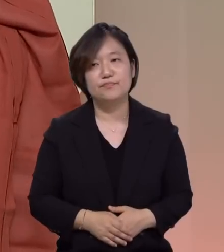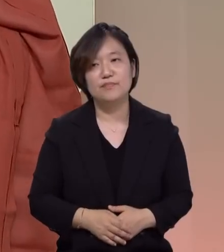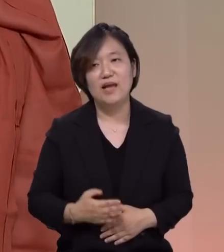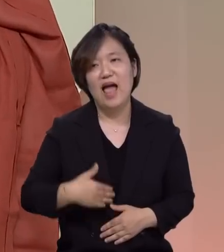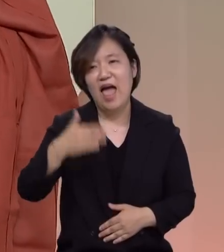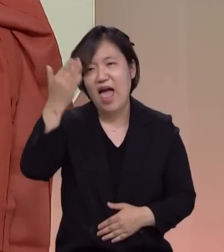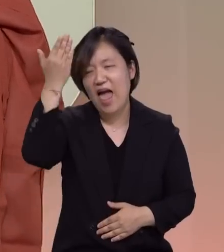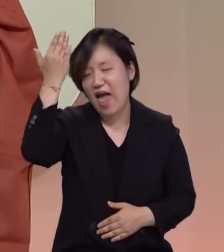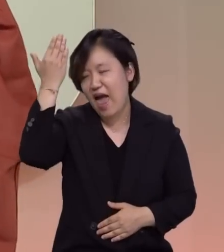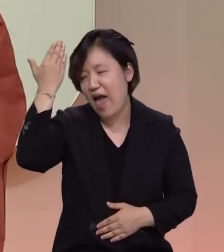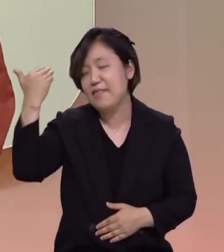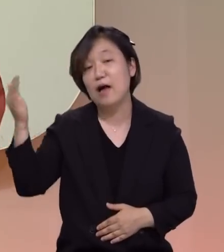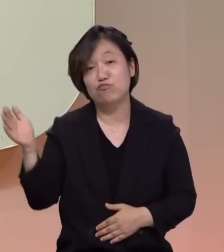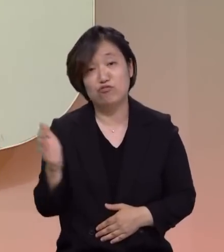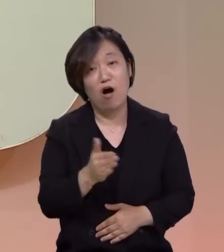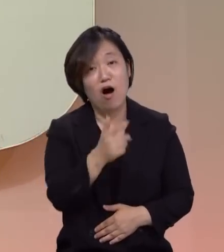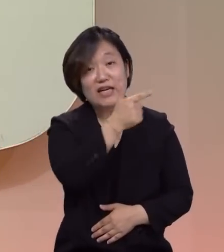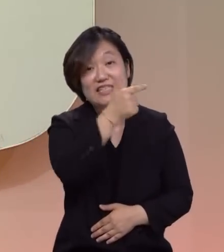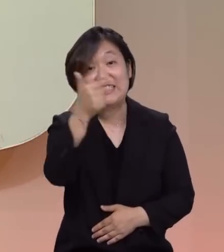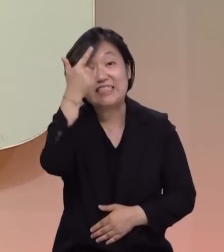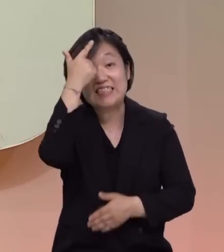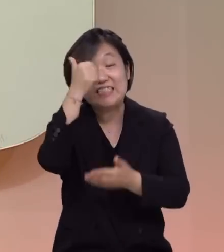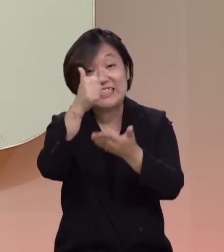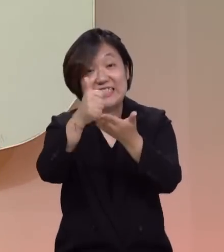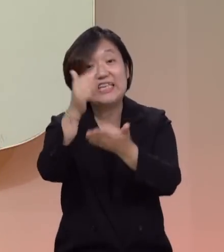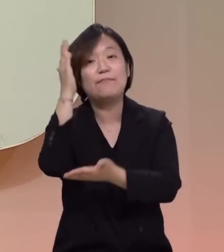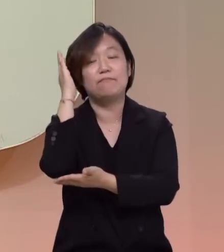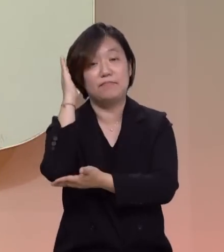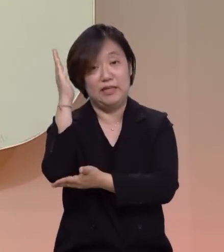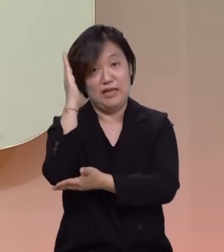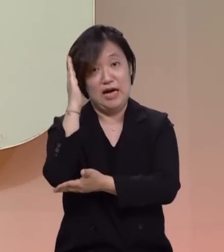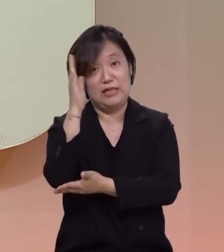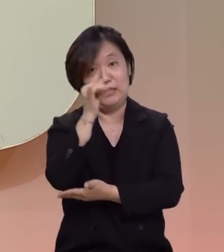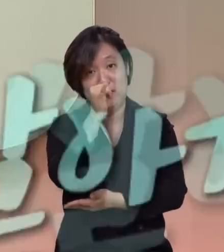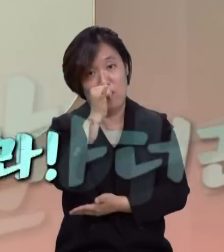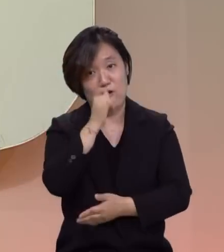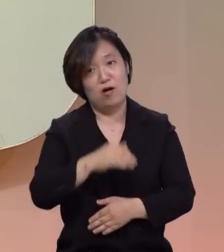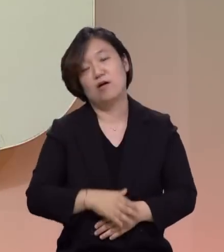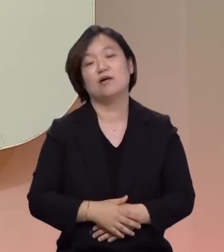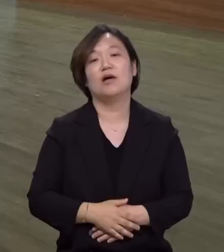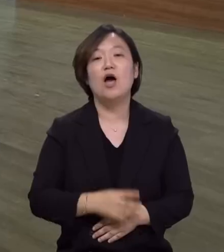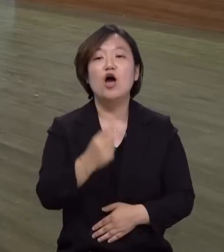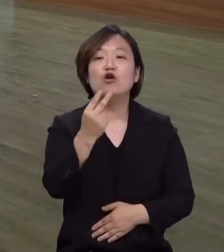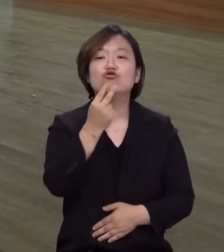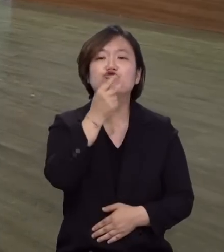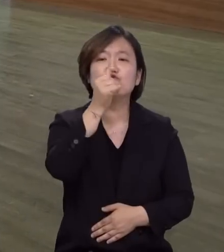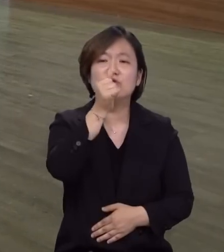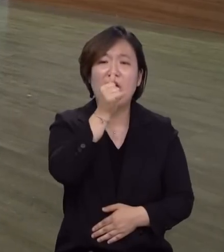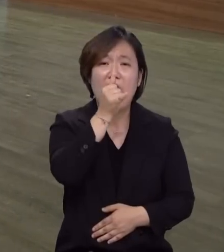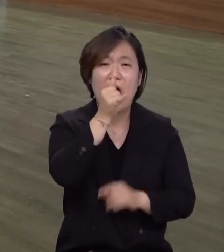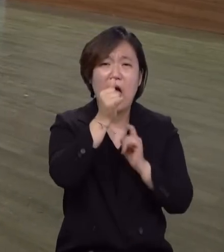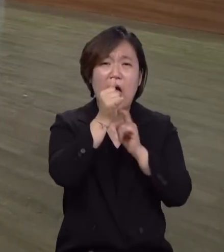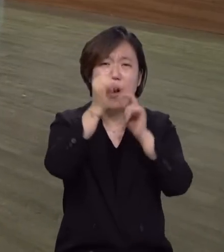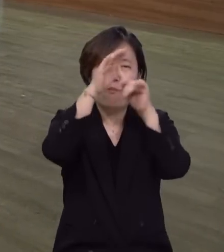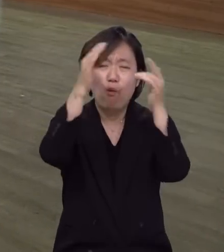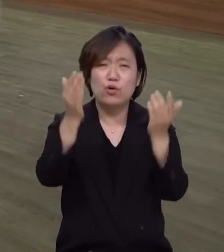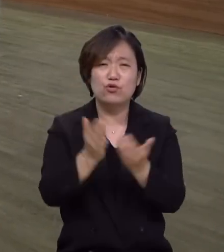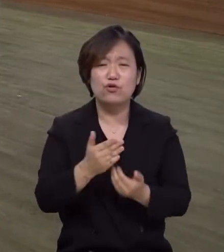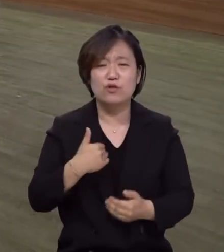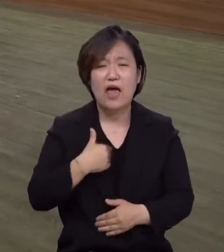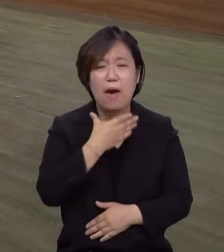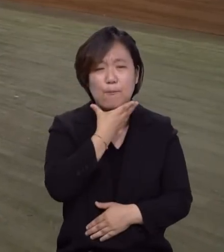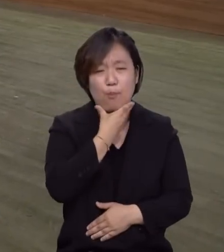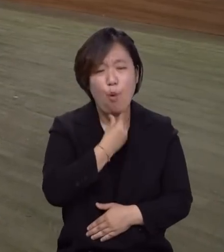옛적부터 우리 큰스님들께서 항상 하시던 말씀이 있죠 중생은 다 자기